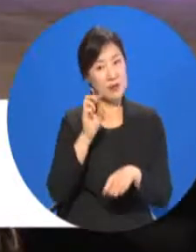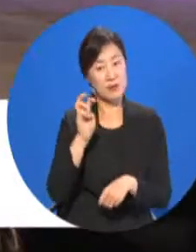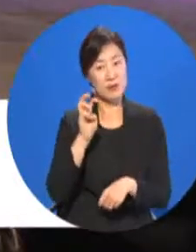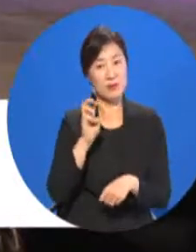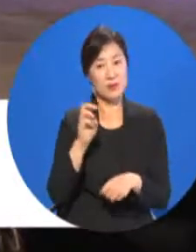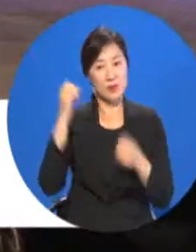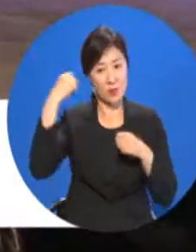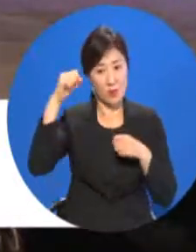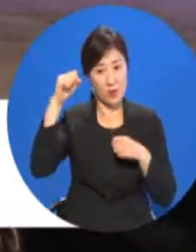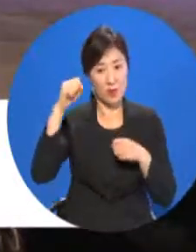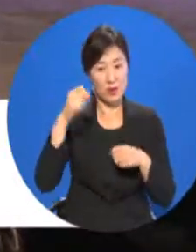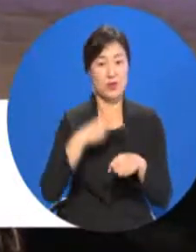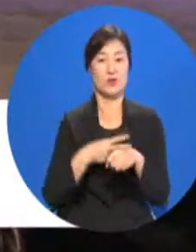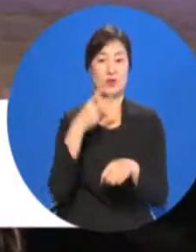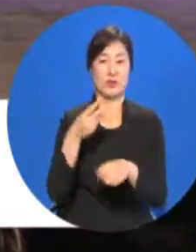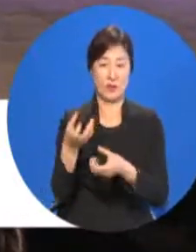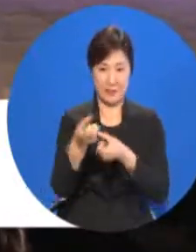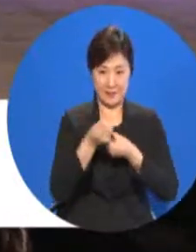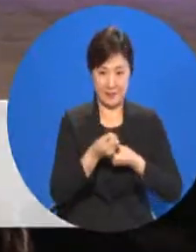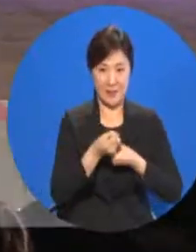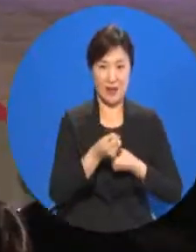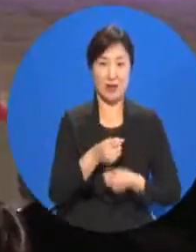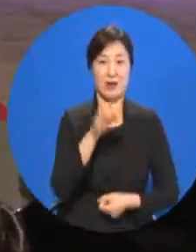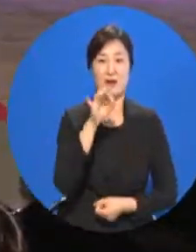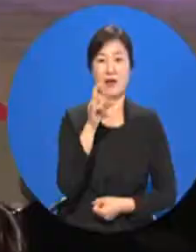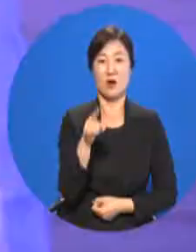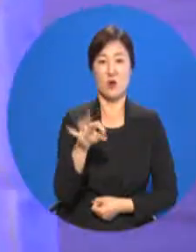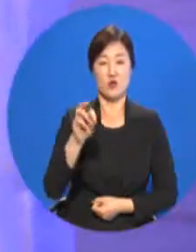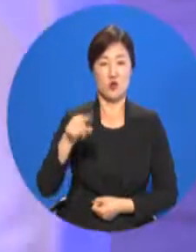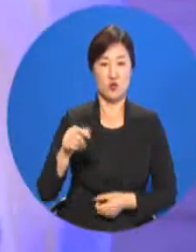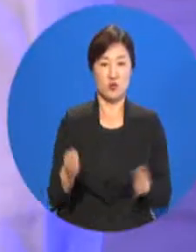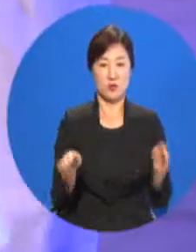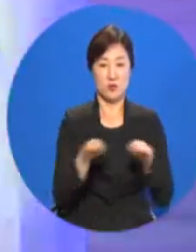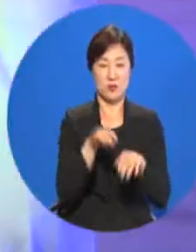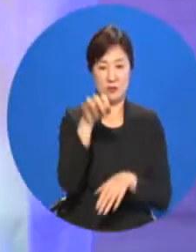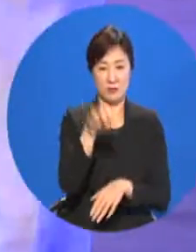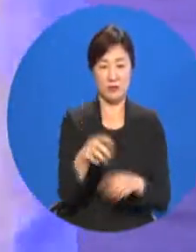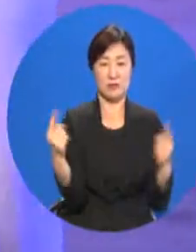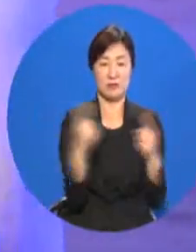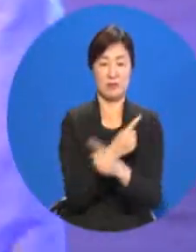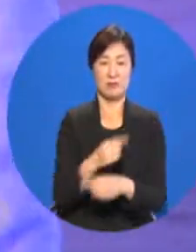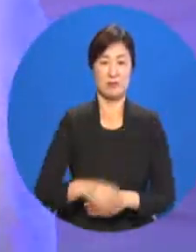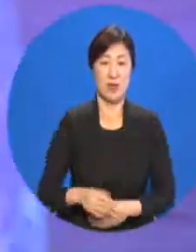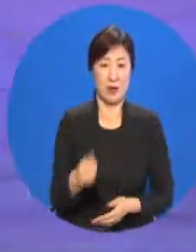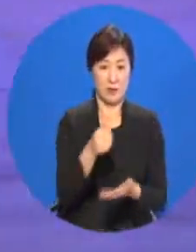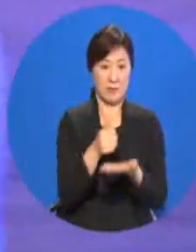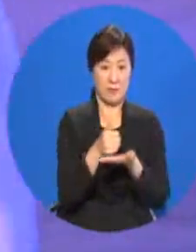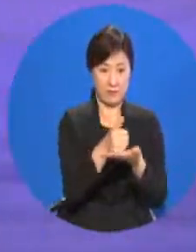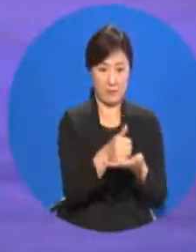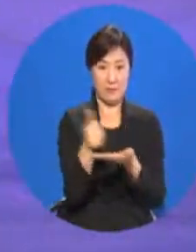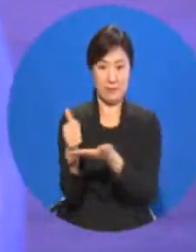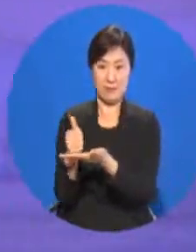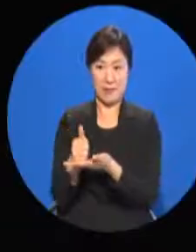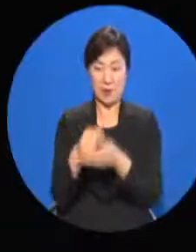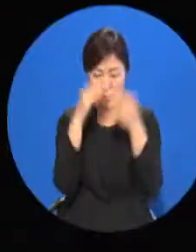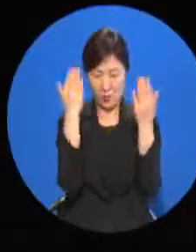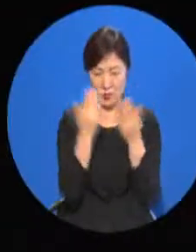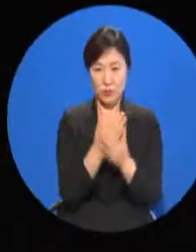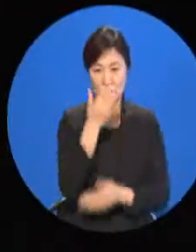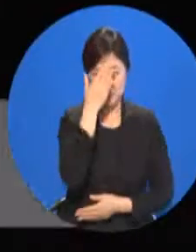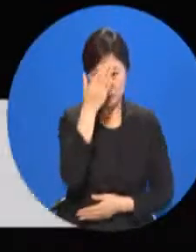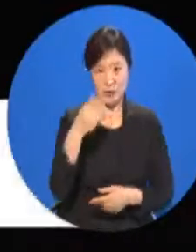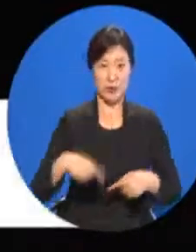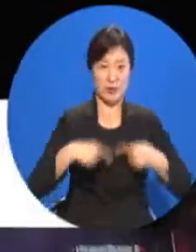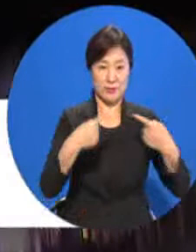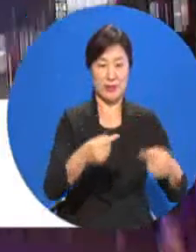공연 일정을 오후 2시부터 예울마루 대극장으로 변경하고 방문하는 모든 시민과 관광객들에게 무료로